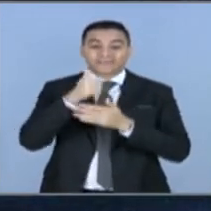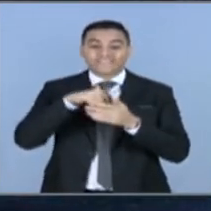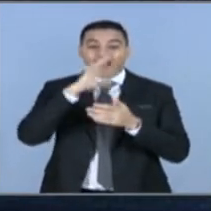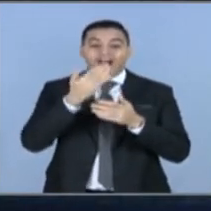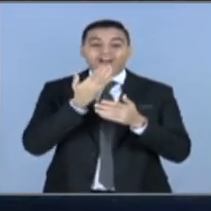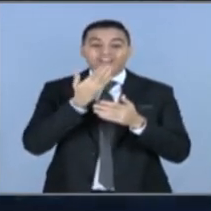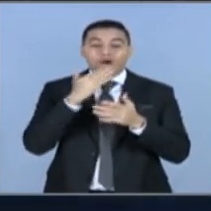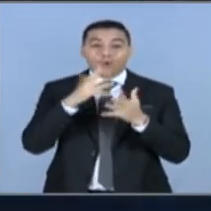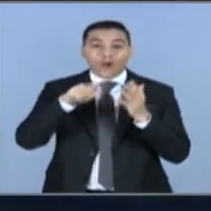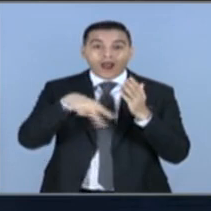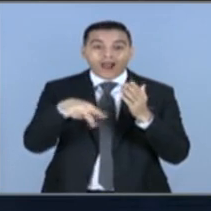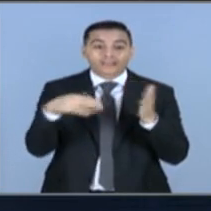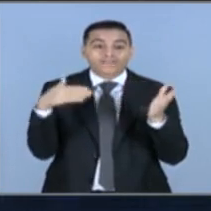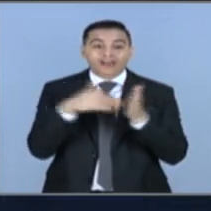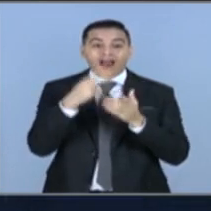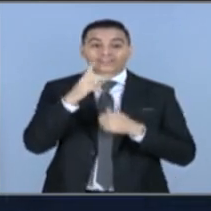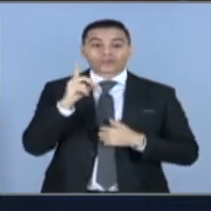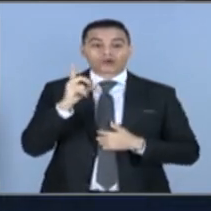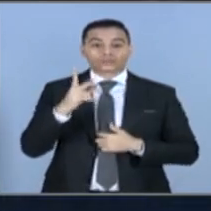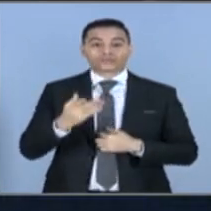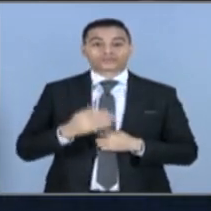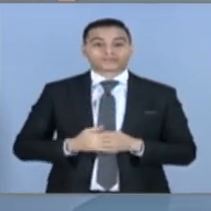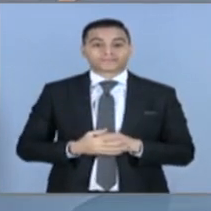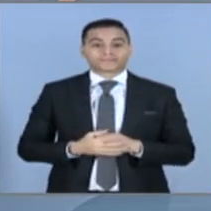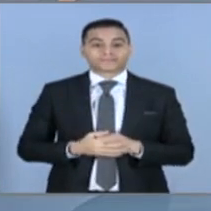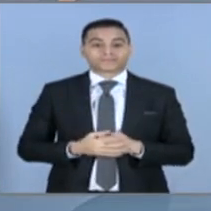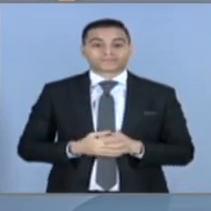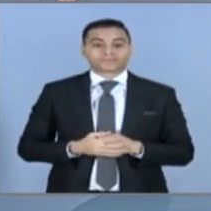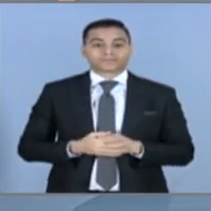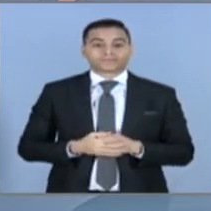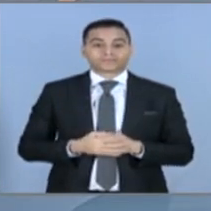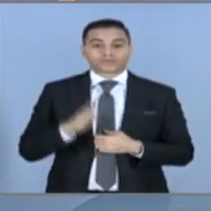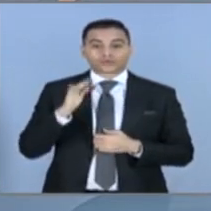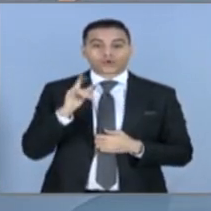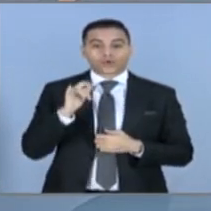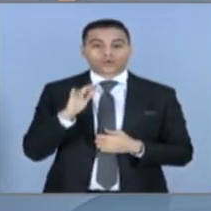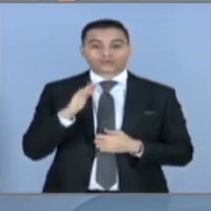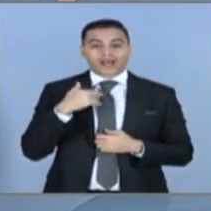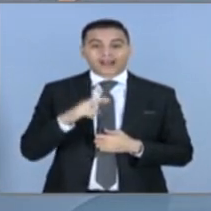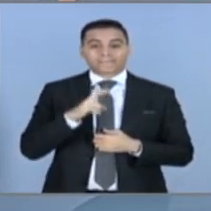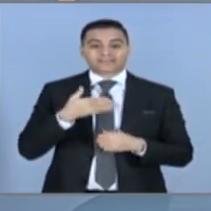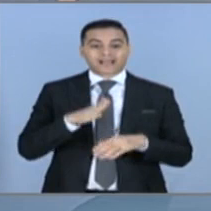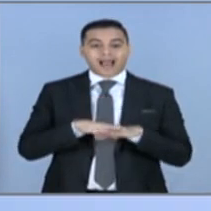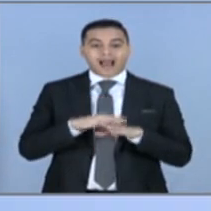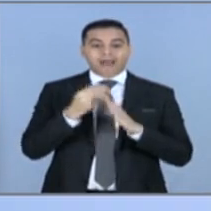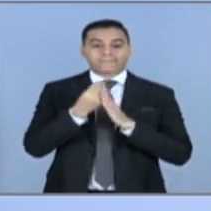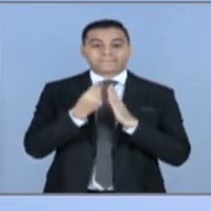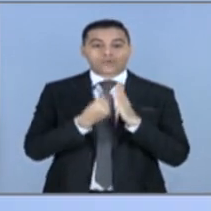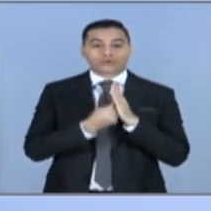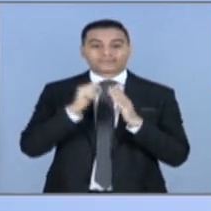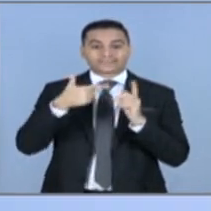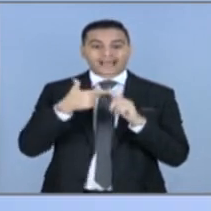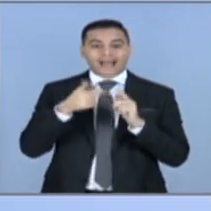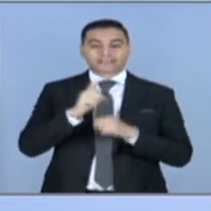الإفريقية لكرة القدم حتى عام 2021؟ كرولوس، أنا بسأل عن